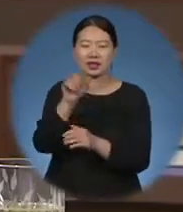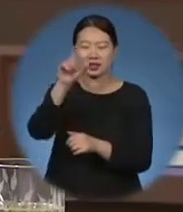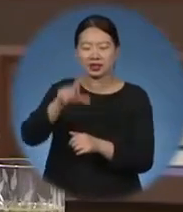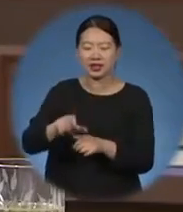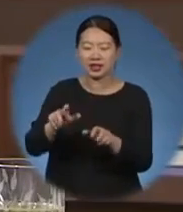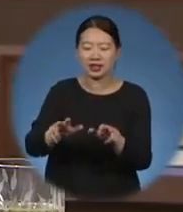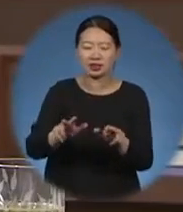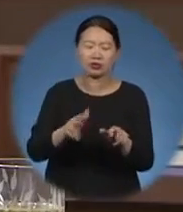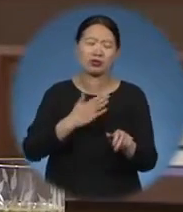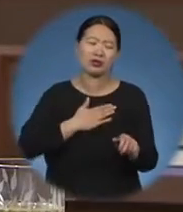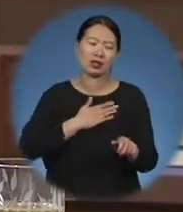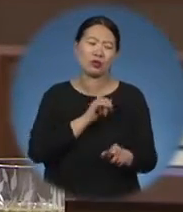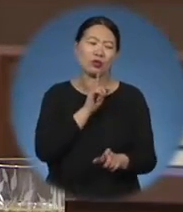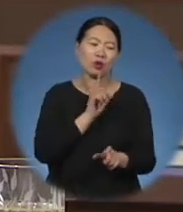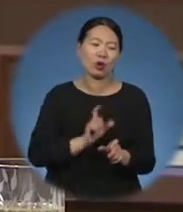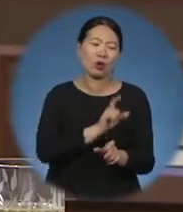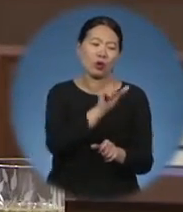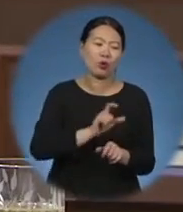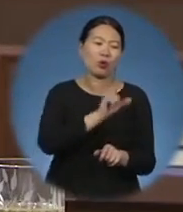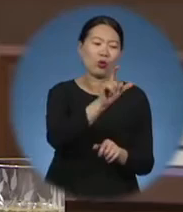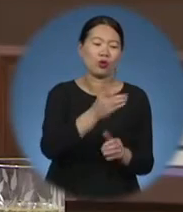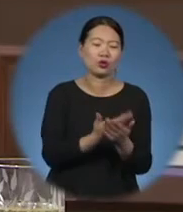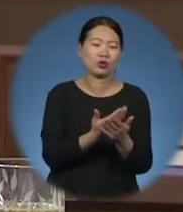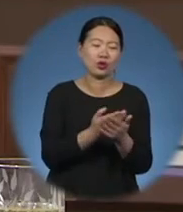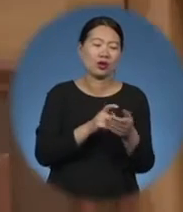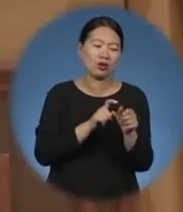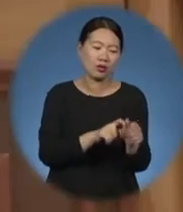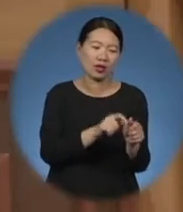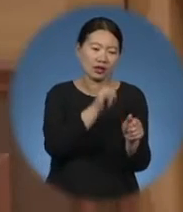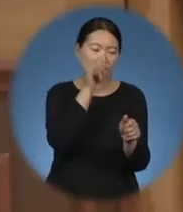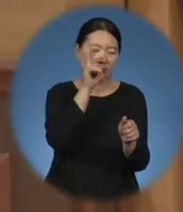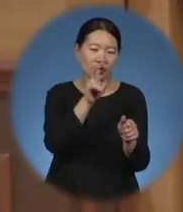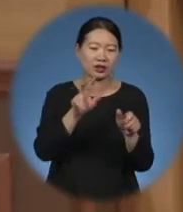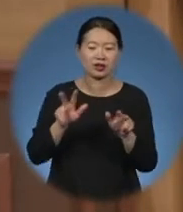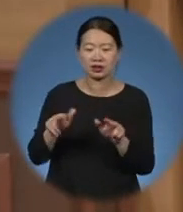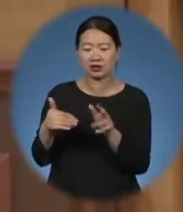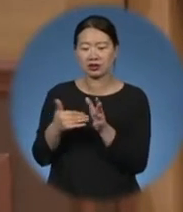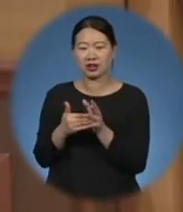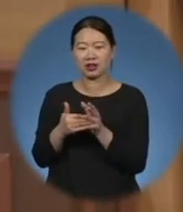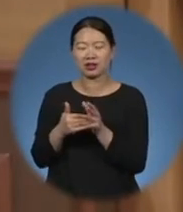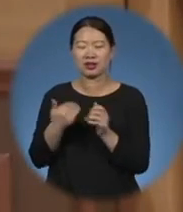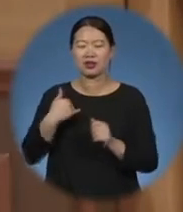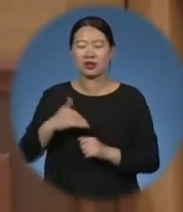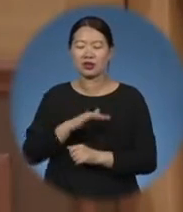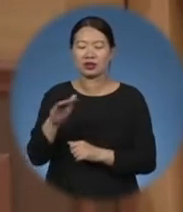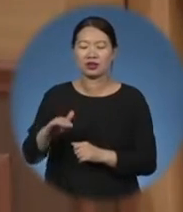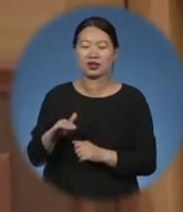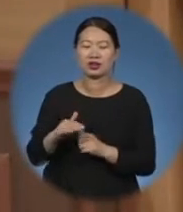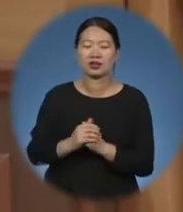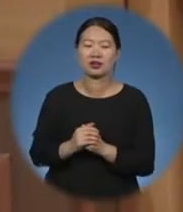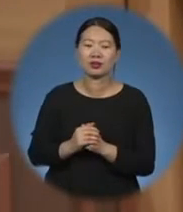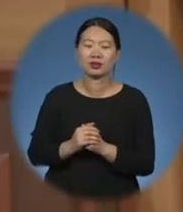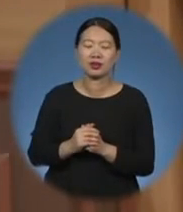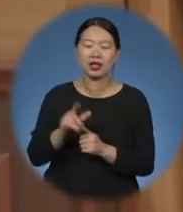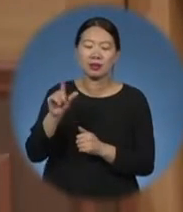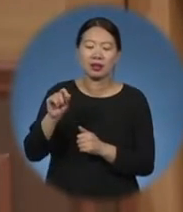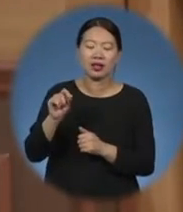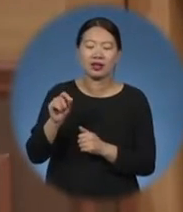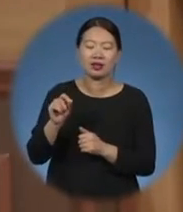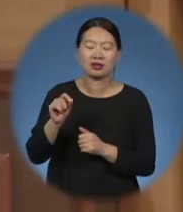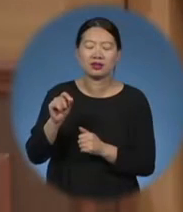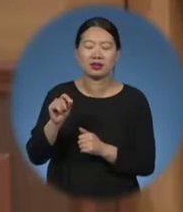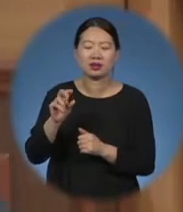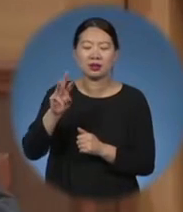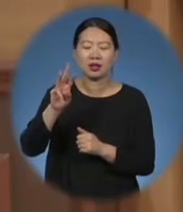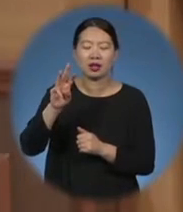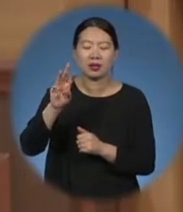나도 좀 올려주세요 막 이런 게 쇄도할 것 같은데요. 그렇게 해서 지금까지 저희들이 나라한테 올린 게 43개가 있고요.